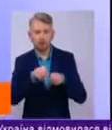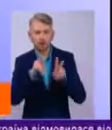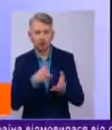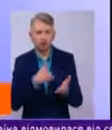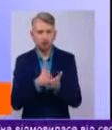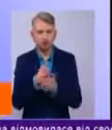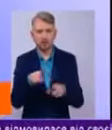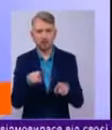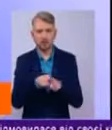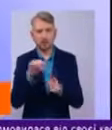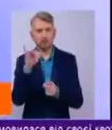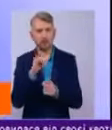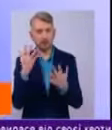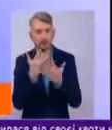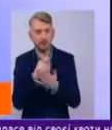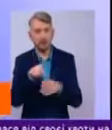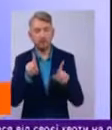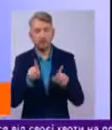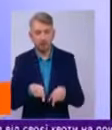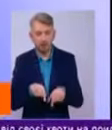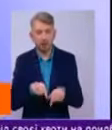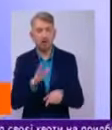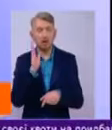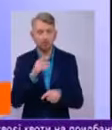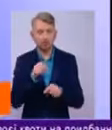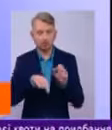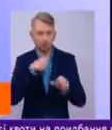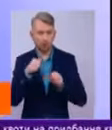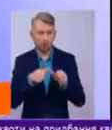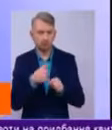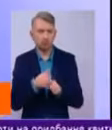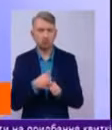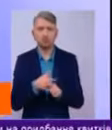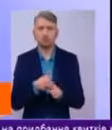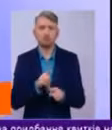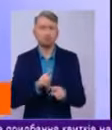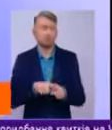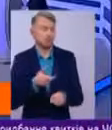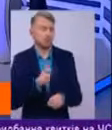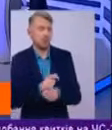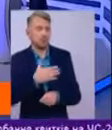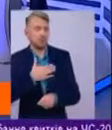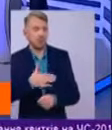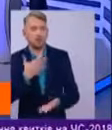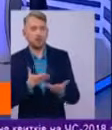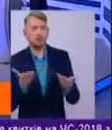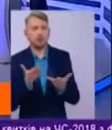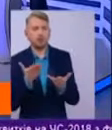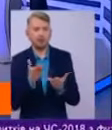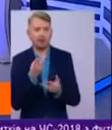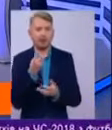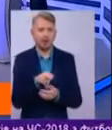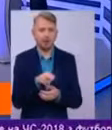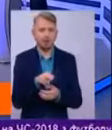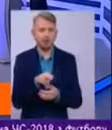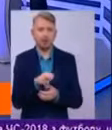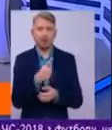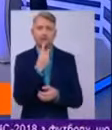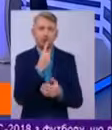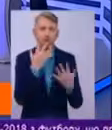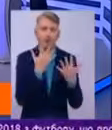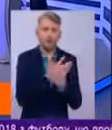таких історичних фільмах. Так що він теж, до речі, в прокаті буде цього року. Ну, це дуже приємно, якщо якісь ляпи від одного фільму